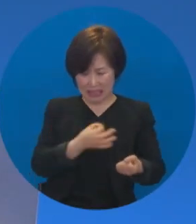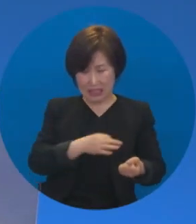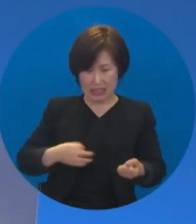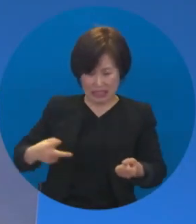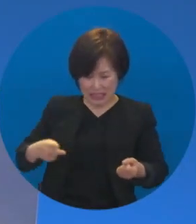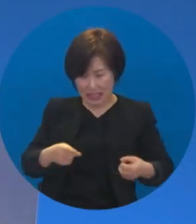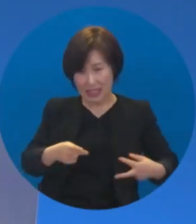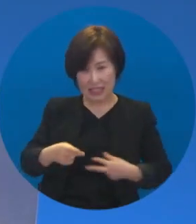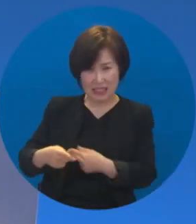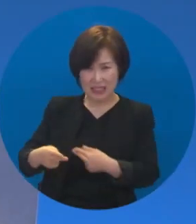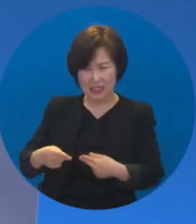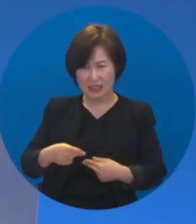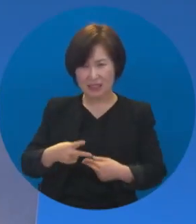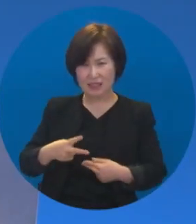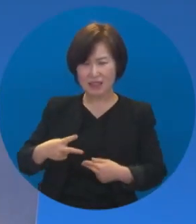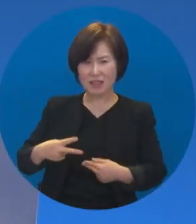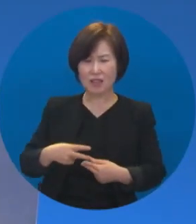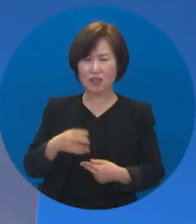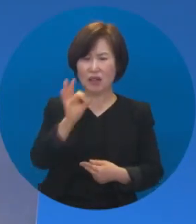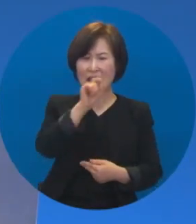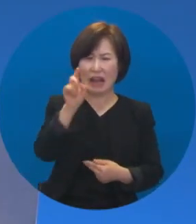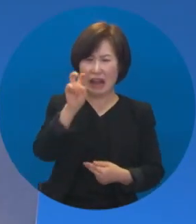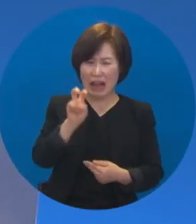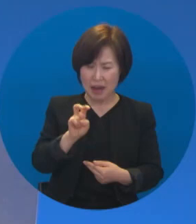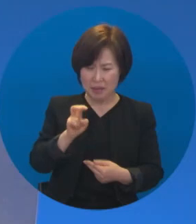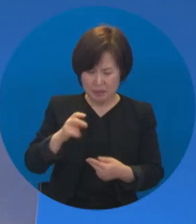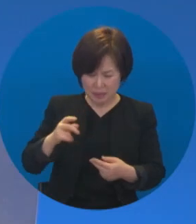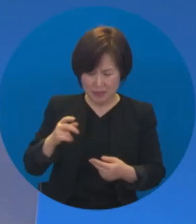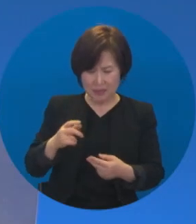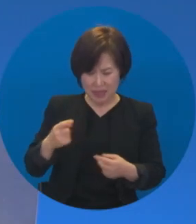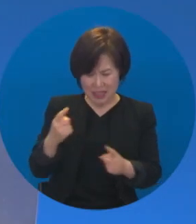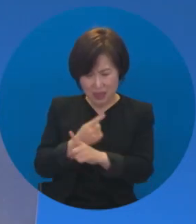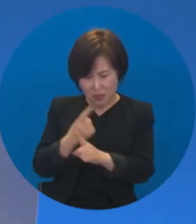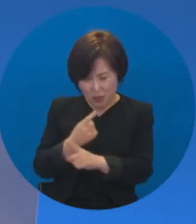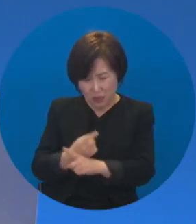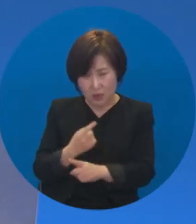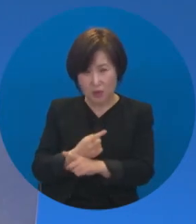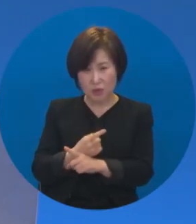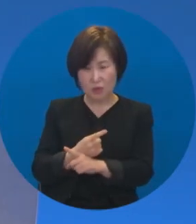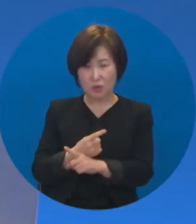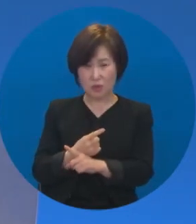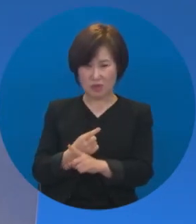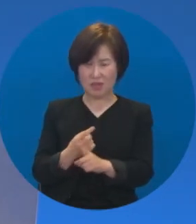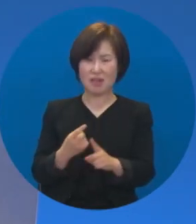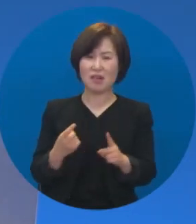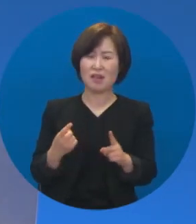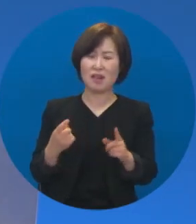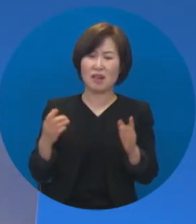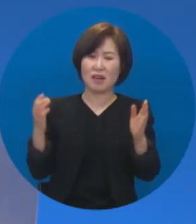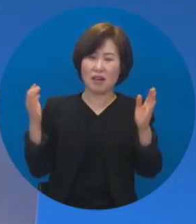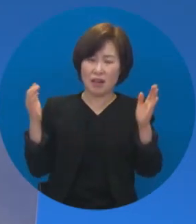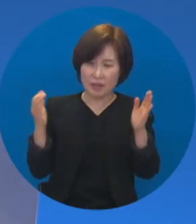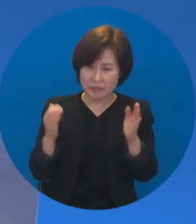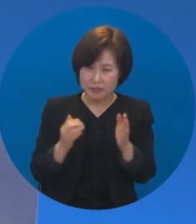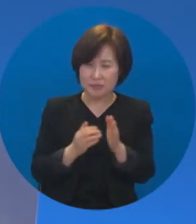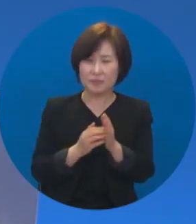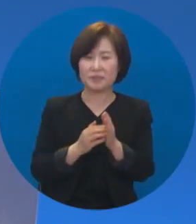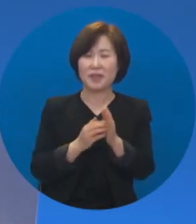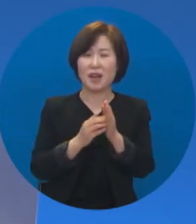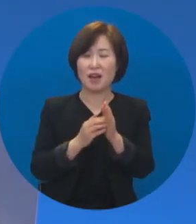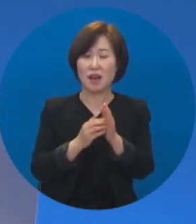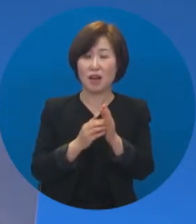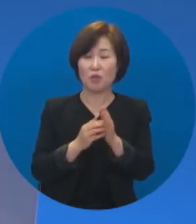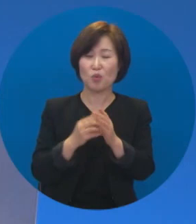긁어내고 항암제를 뿌리고 다시 배를 닫았습니다. 그렇게 저희의 투병 생활은 시작되었어요.